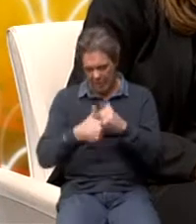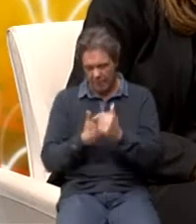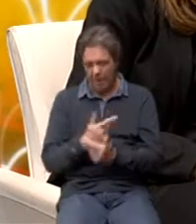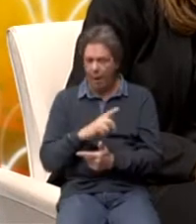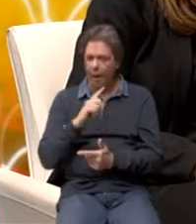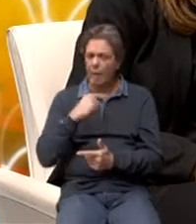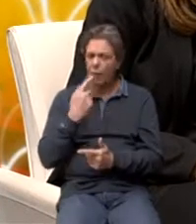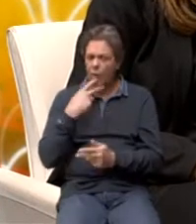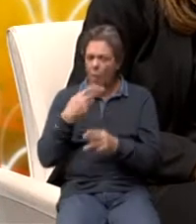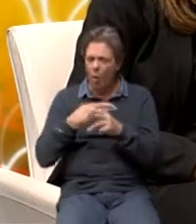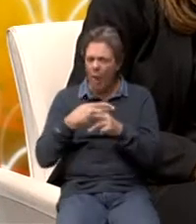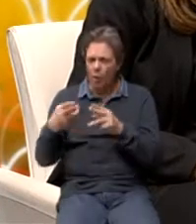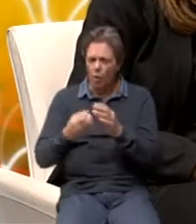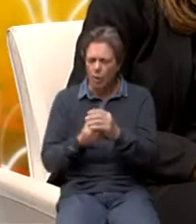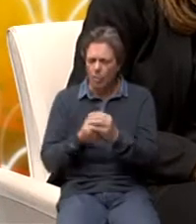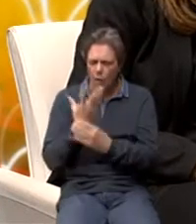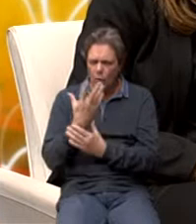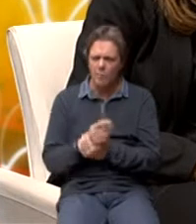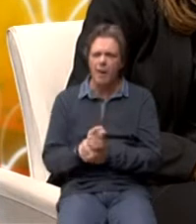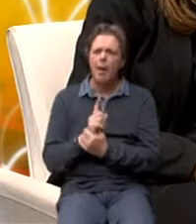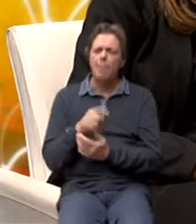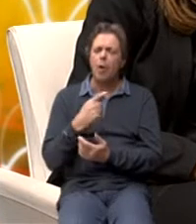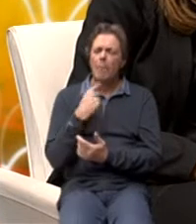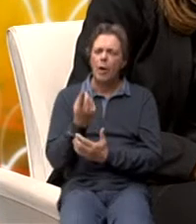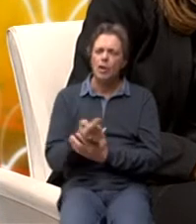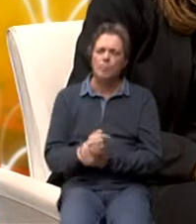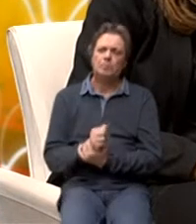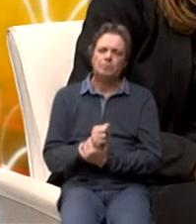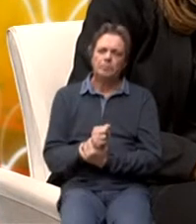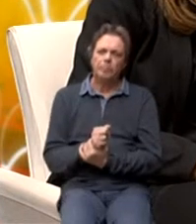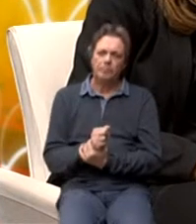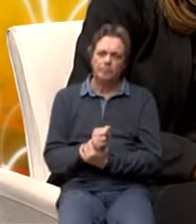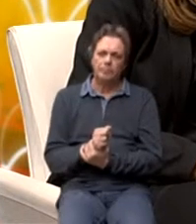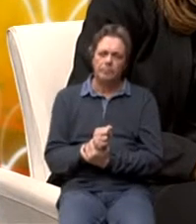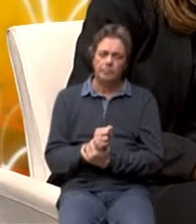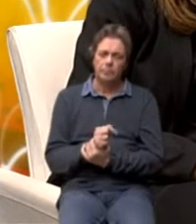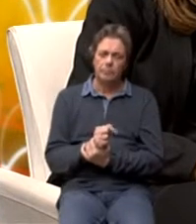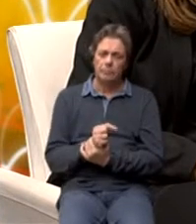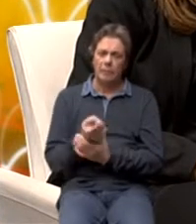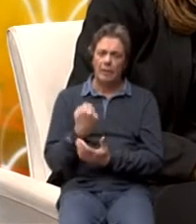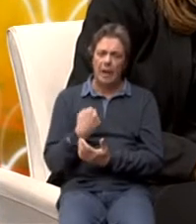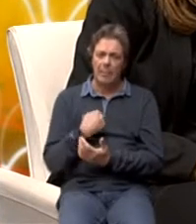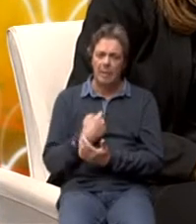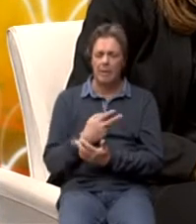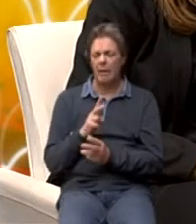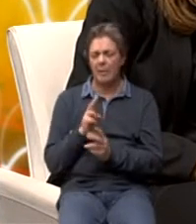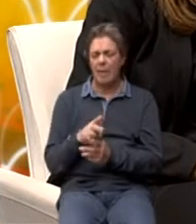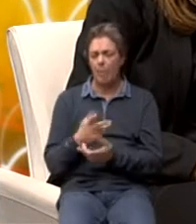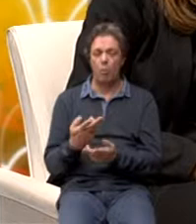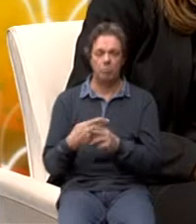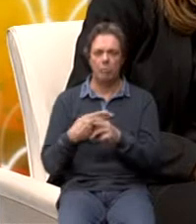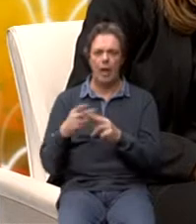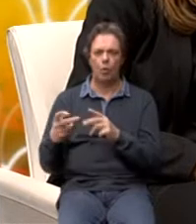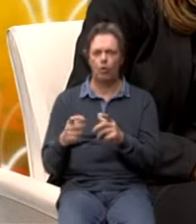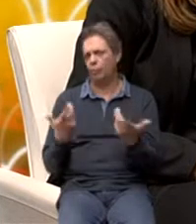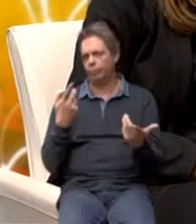govorimo o ekološkim proizvodima, tim složenim proizvodima, onda moramo reći da li mi, kad imate ekološku čokoladu,